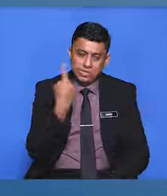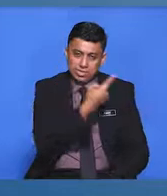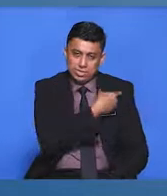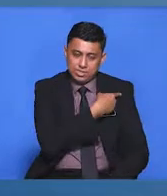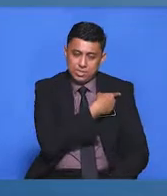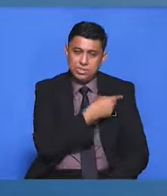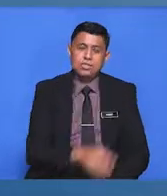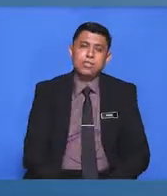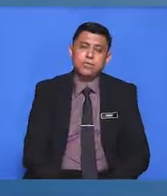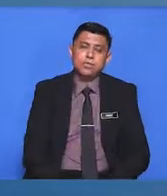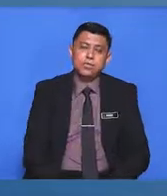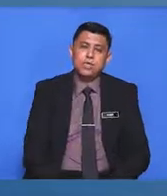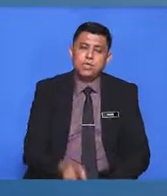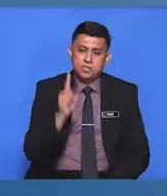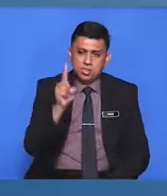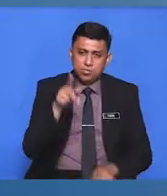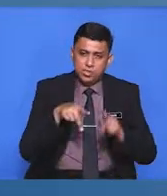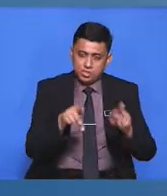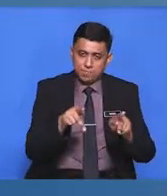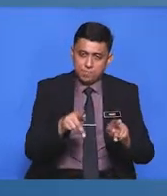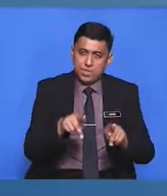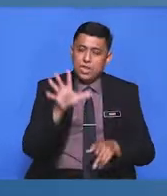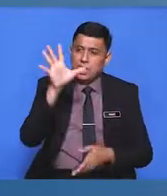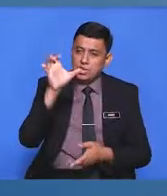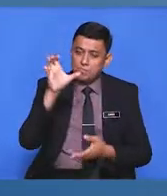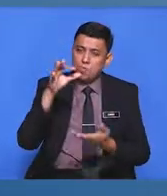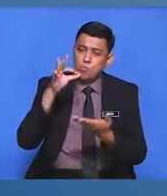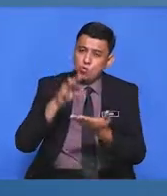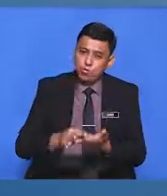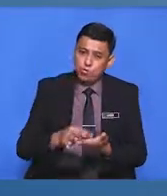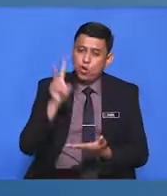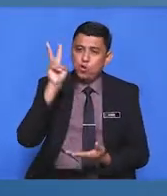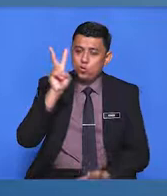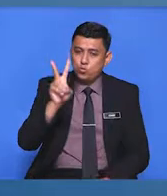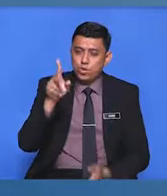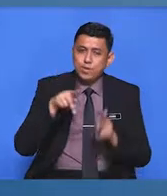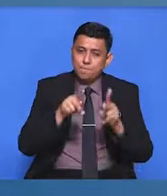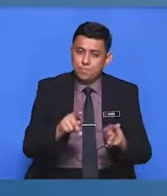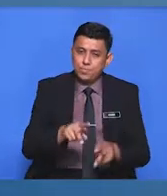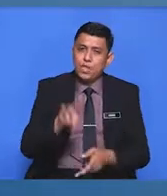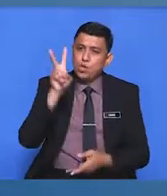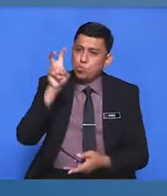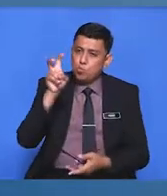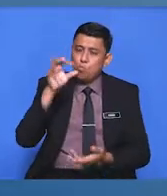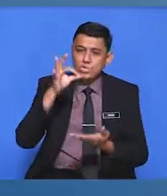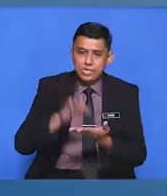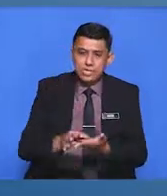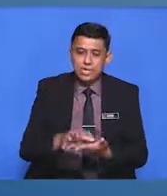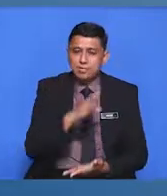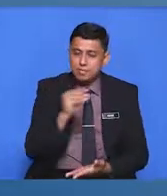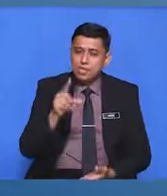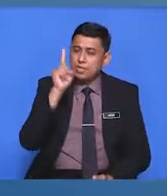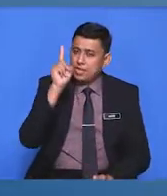mempunyai sekeping duit shilling 50 sen, dua keping duit shilling 20 sen